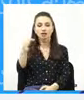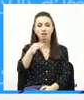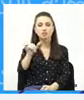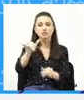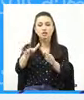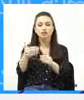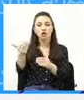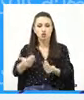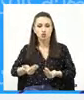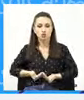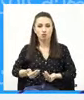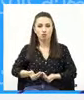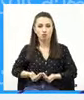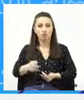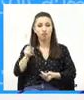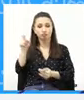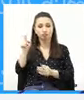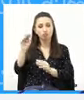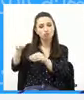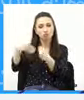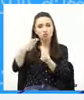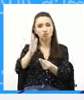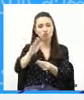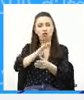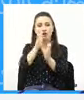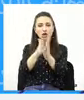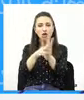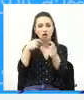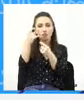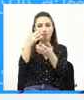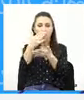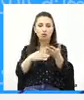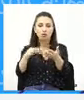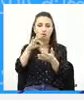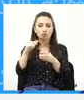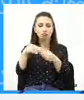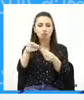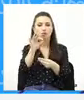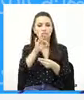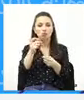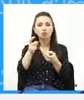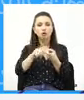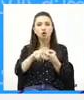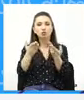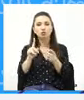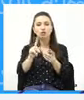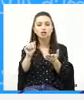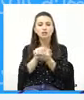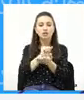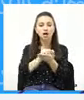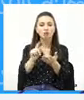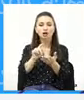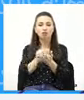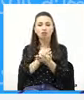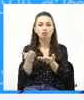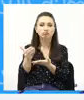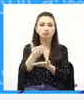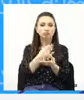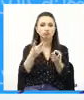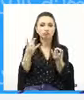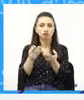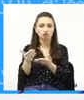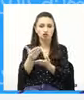სადაც თქვენ ცხოვრობთ. Და მოგაწვიან ყველანაირ ინფორმაციას იმასთან დაკავშირებით, თუ რა საბუთები, თუ რა დოკუმენტაცია